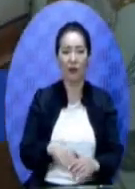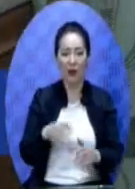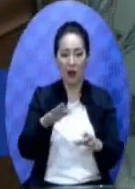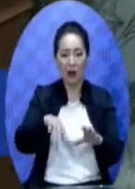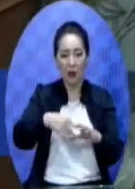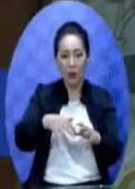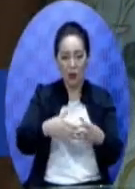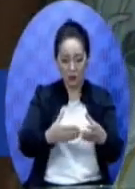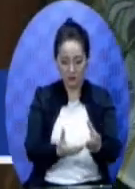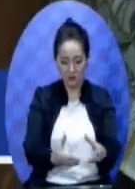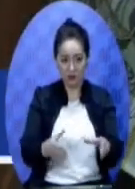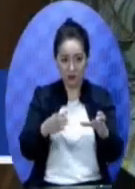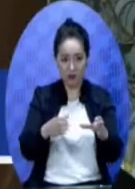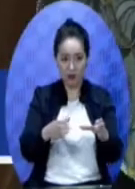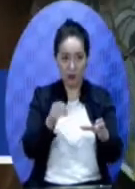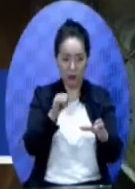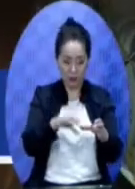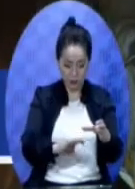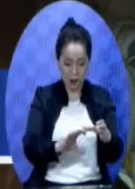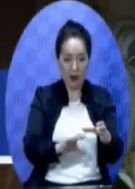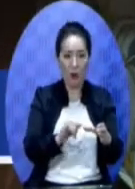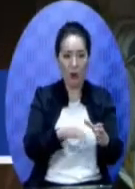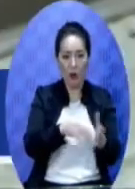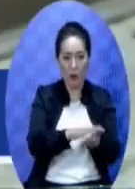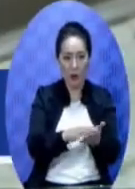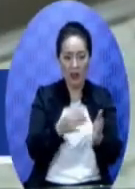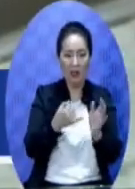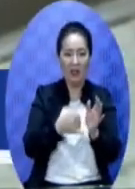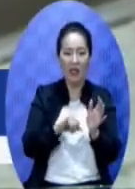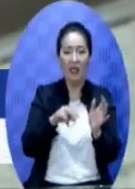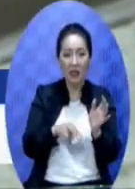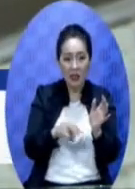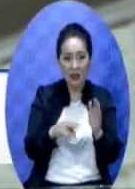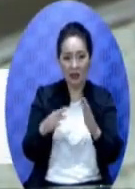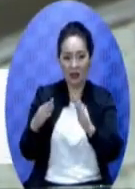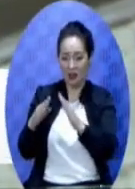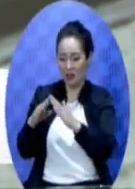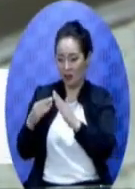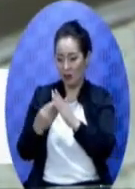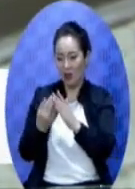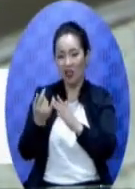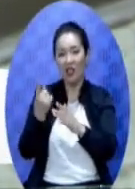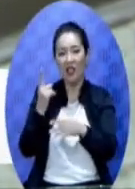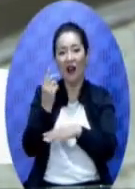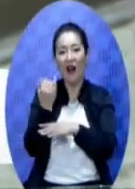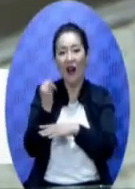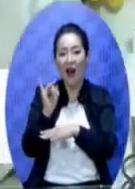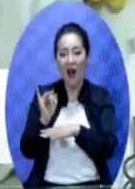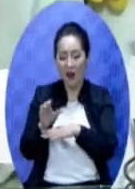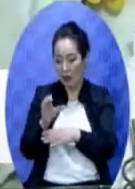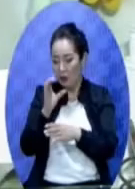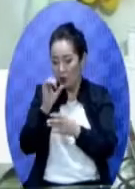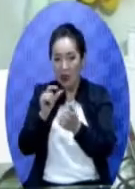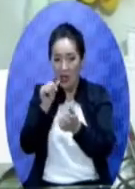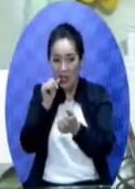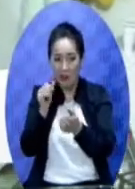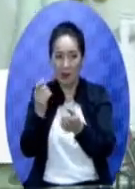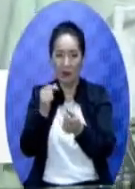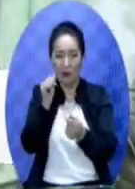Аяг тавга тосгоорт угааснаас савн тоссон усаар угаахад 60 литр буюу гэр хорооллын нэг айлын хоногийн хэрэглээтэй тэнцэх усыг хэмнэж